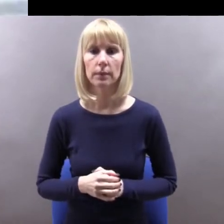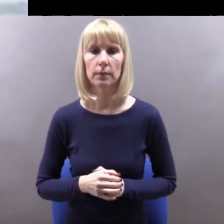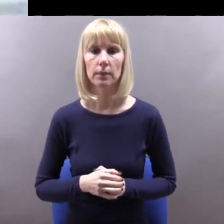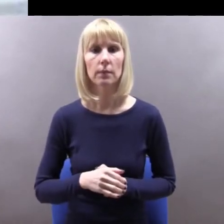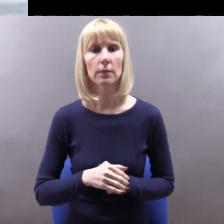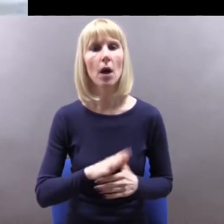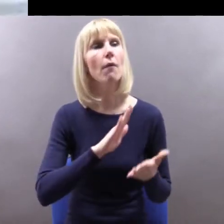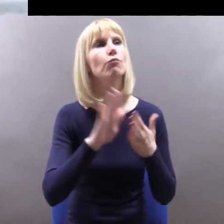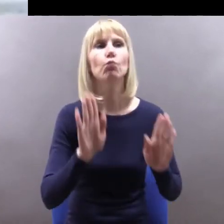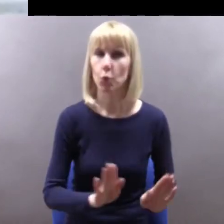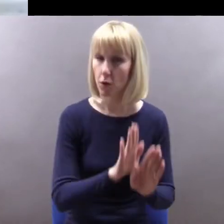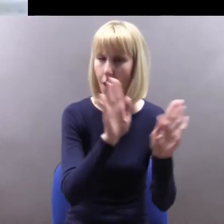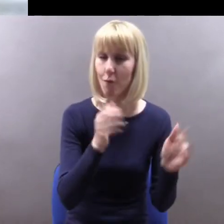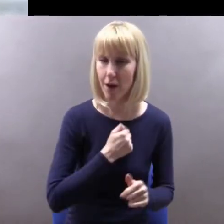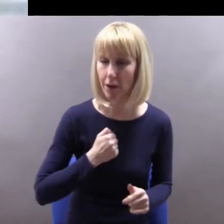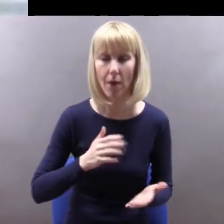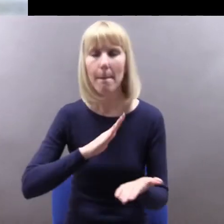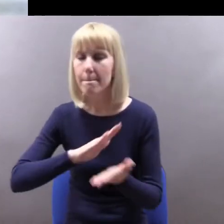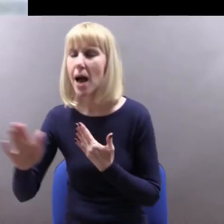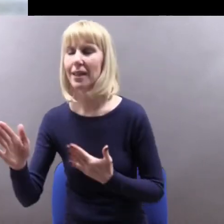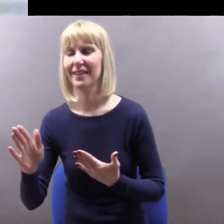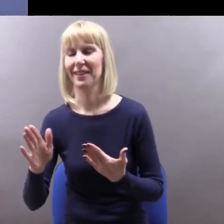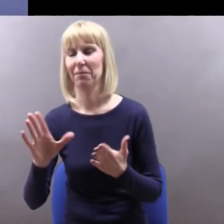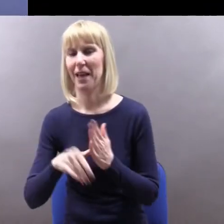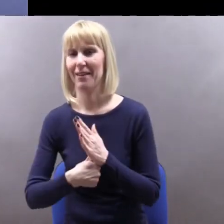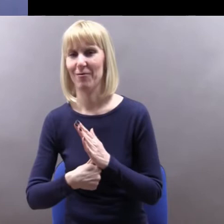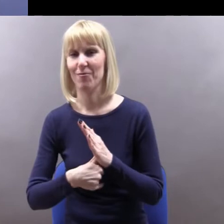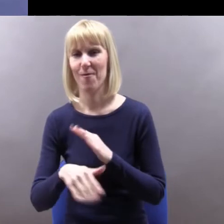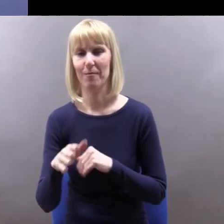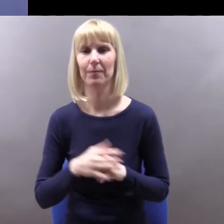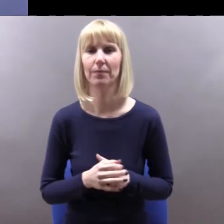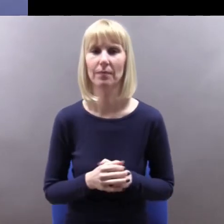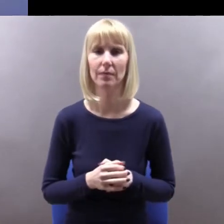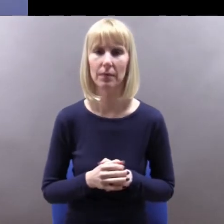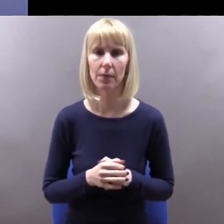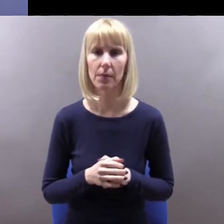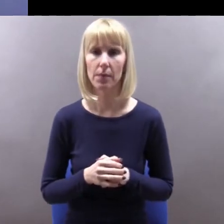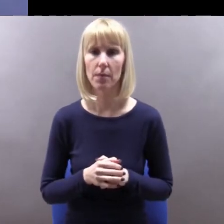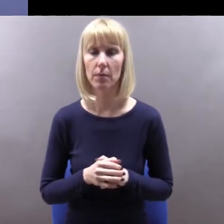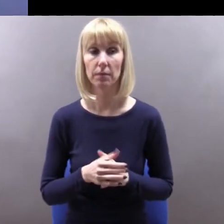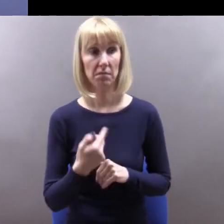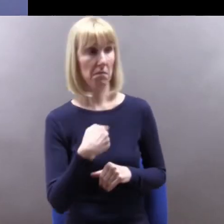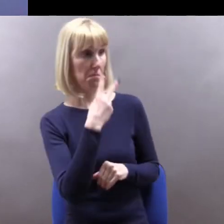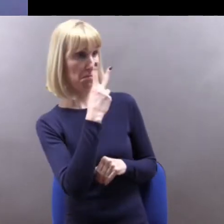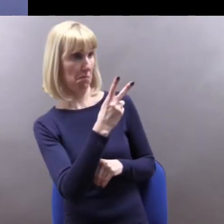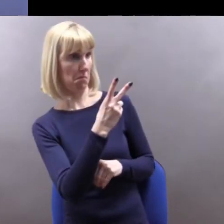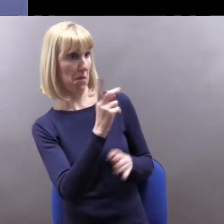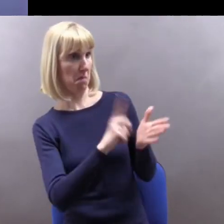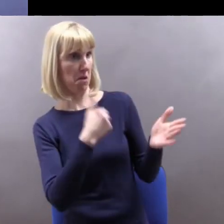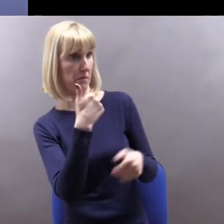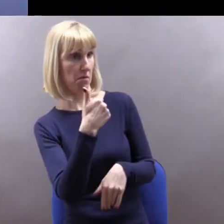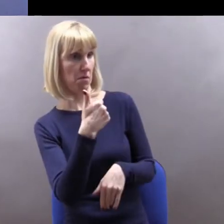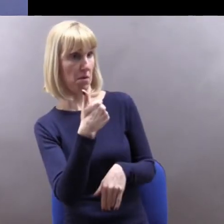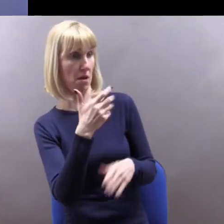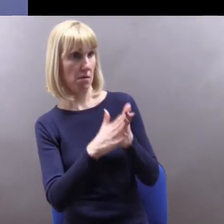Muzeum Warszawy, mi się to zawsze myli, bez miasta. Znaczy ja może powiem, że pierwszy raz widzę